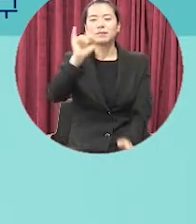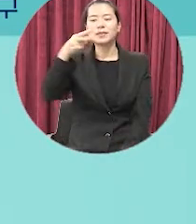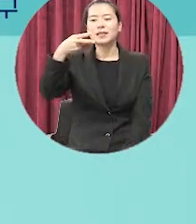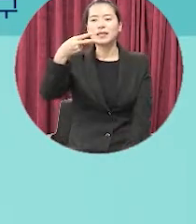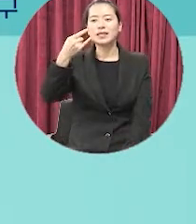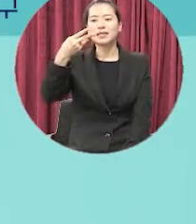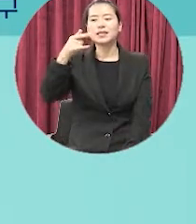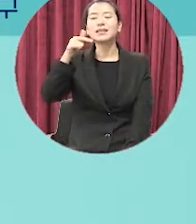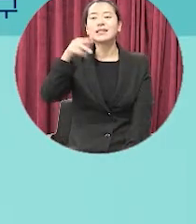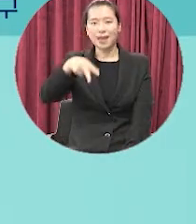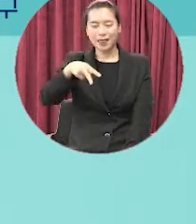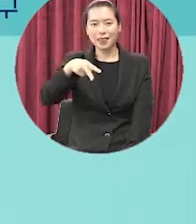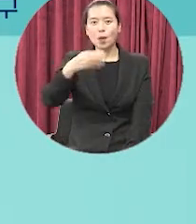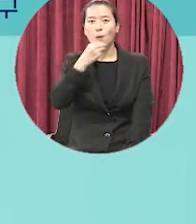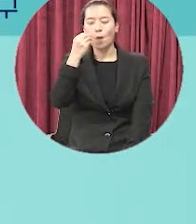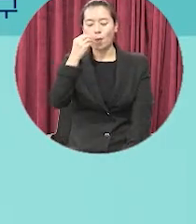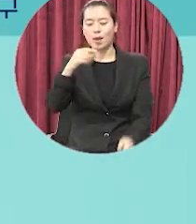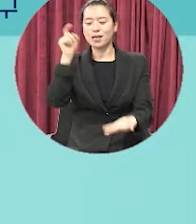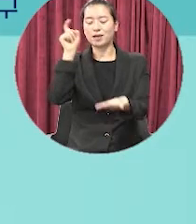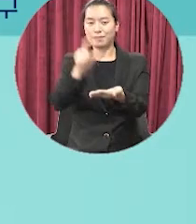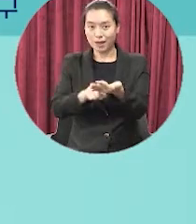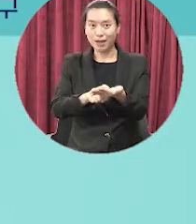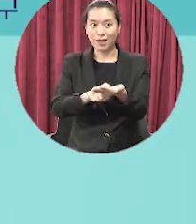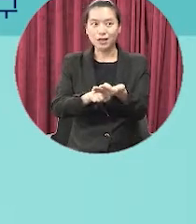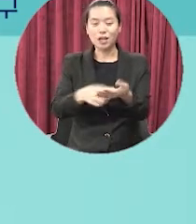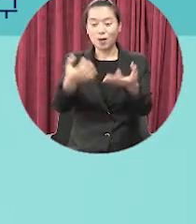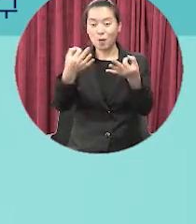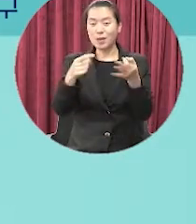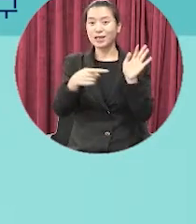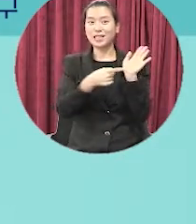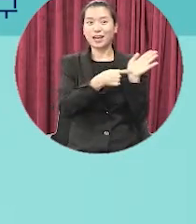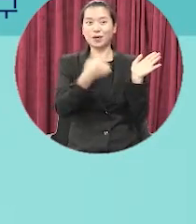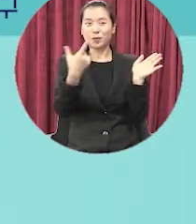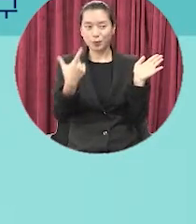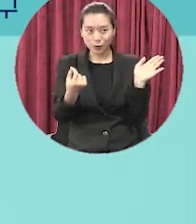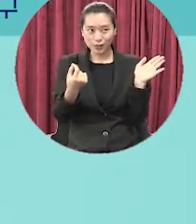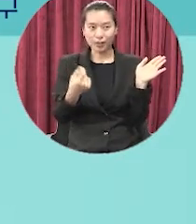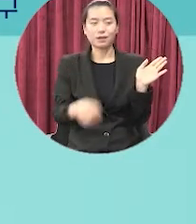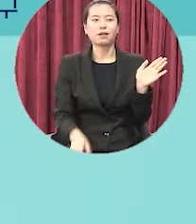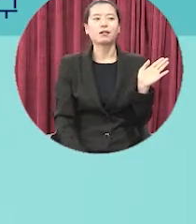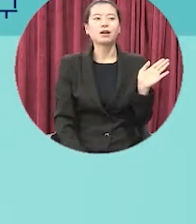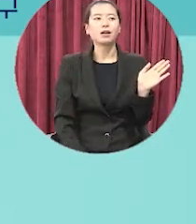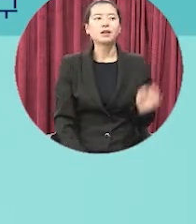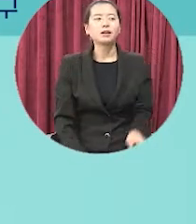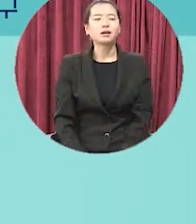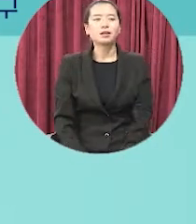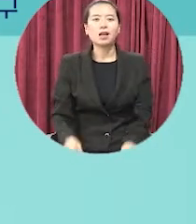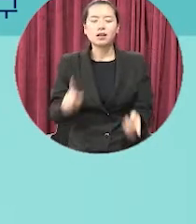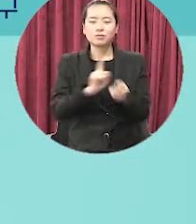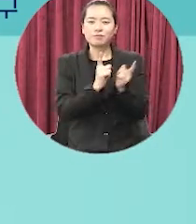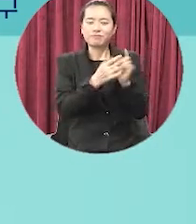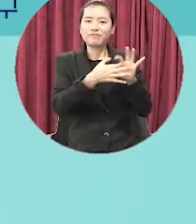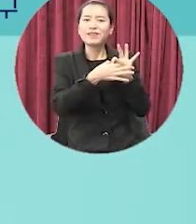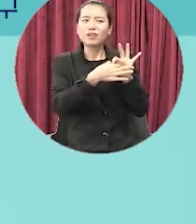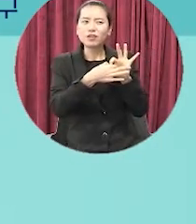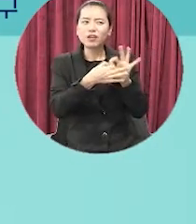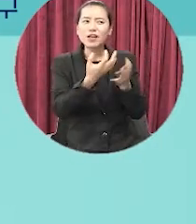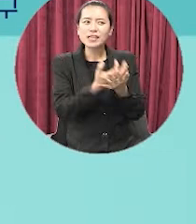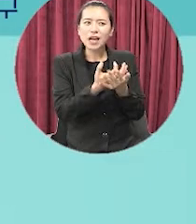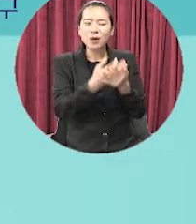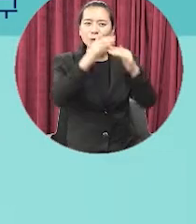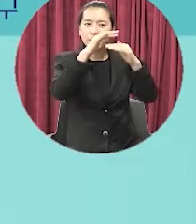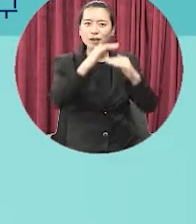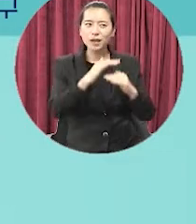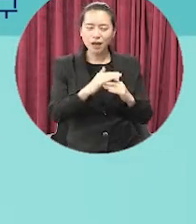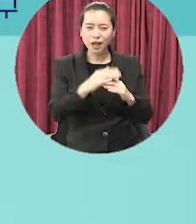로그인을 하시면 다음과 같은 화면을 보실 수 있습니다 상단의 대시보드를 통해 피다 대과 연동된 cdm 데이터 네트워크 현황을